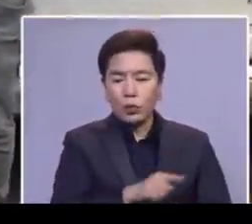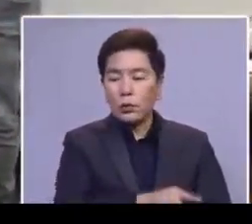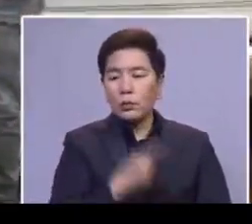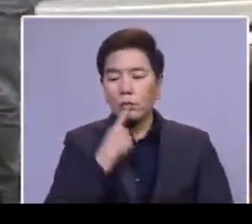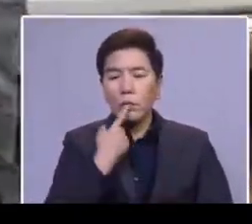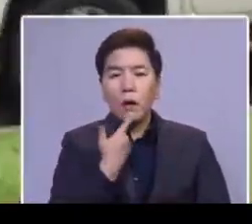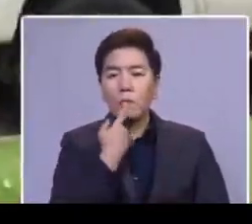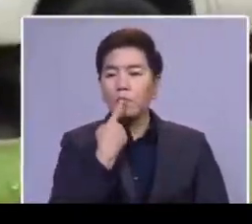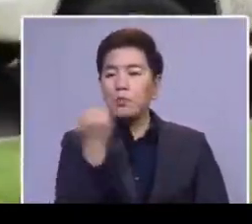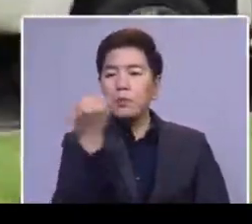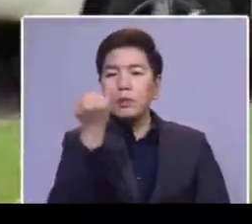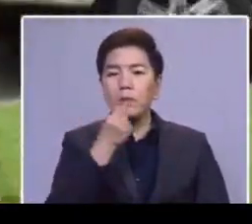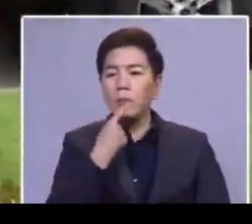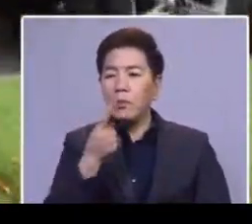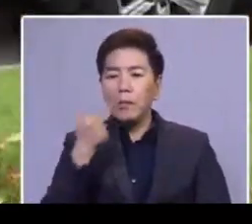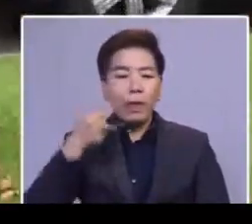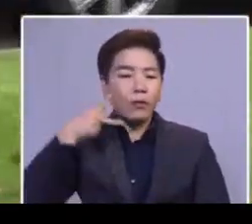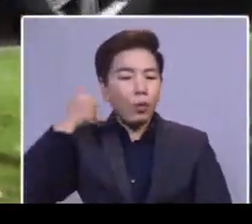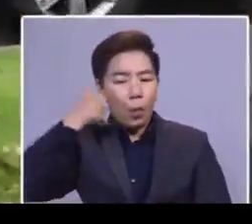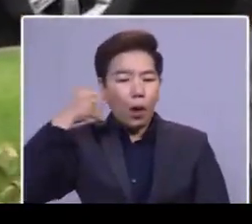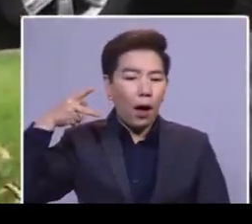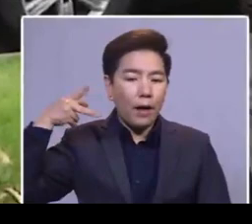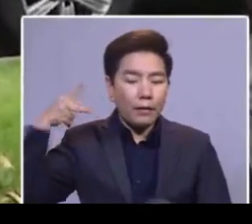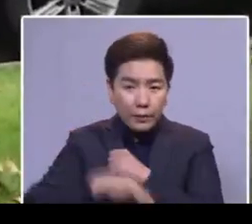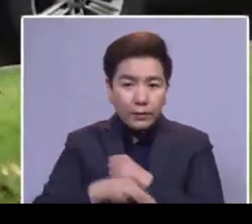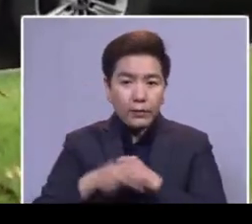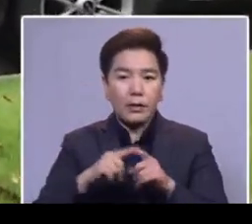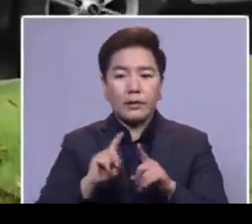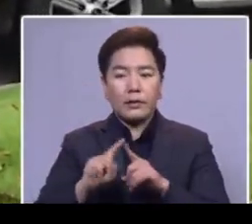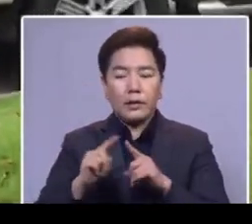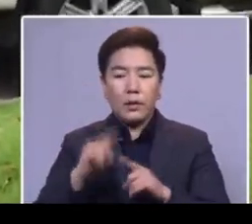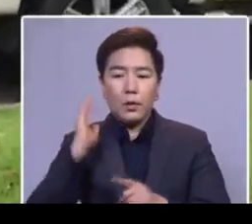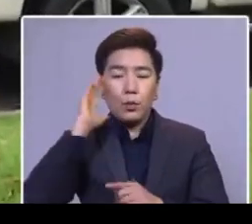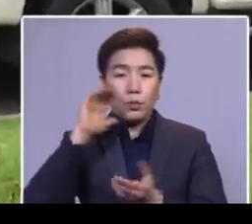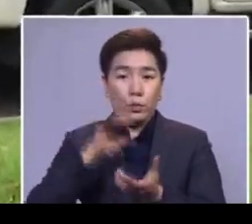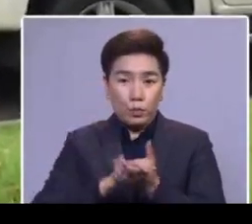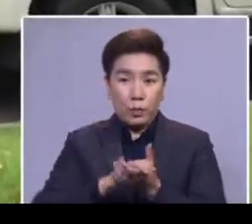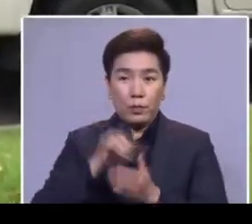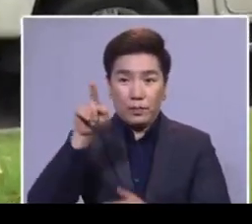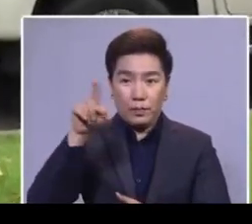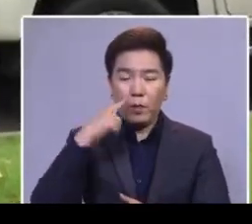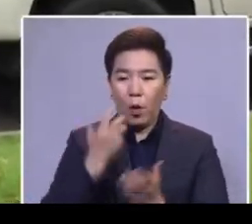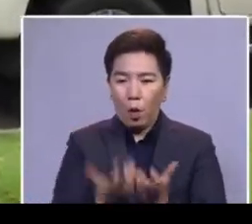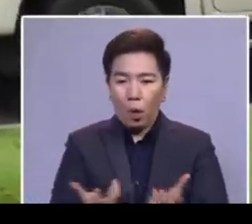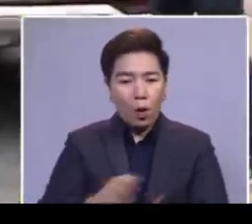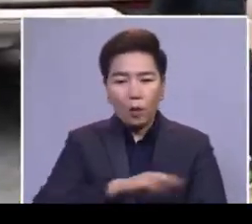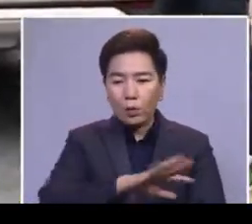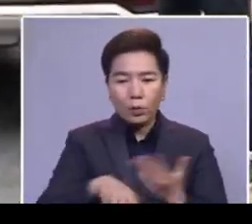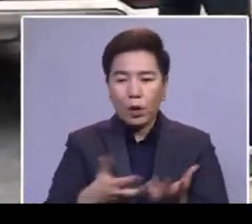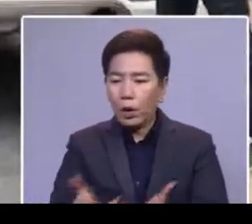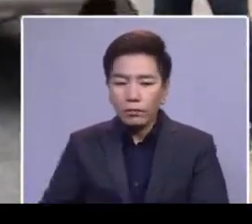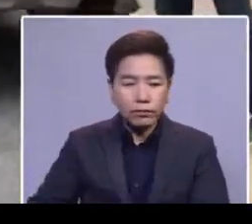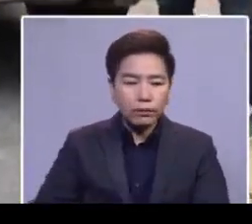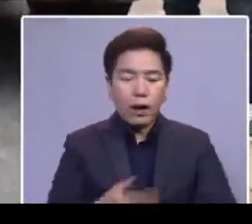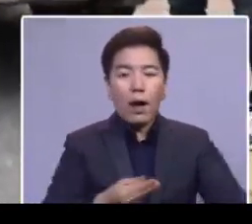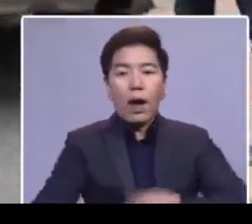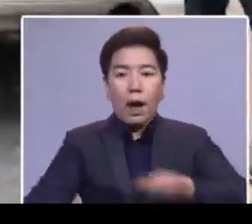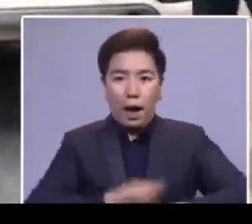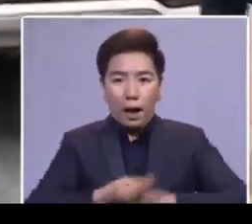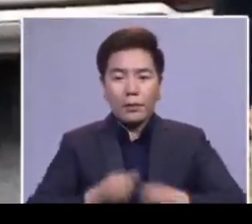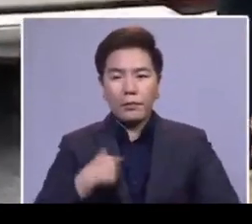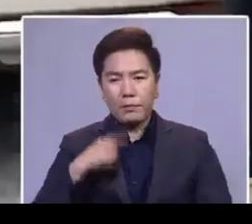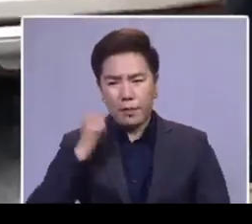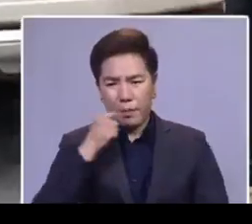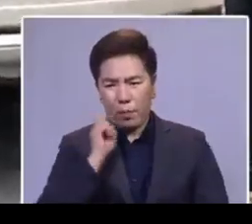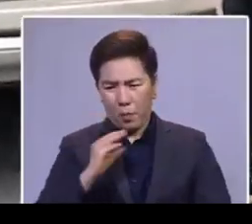กลับพูดจาไม่ดีใส่แม่แล้วก็ตัดสายทิ้งแล้วก็อ้างว่าสามีของทรายเนี่ยบอกให้แอมนำทรัพย์สินในบ้านไปประมูลขายคือ